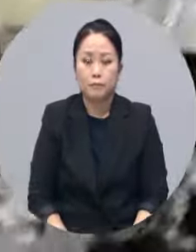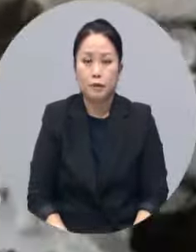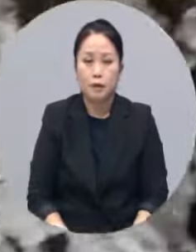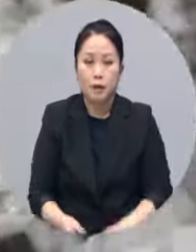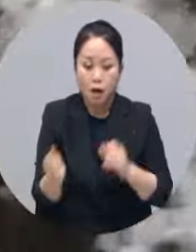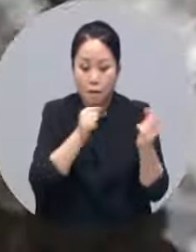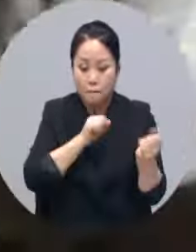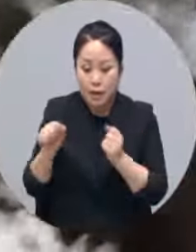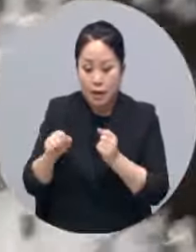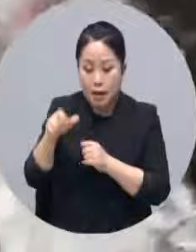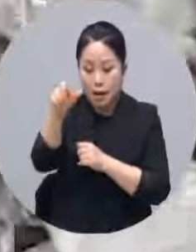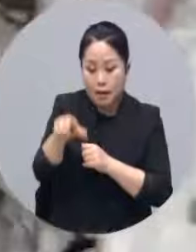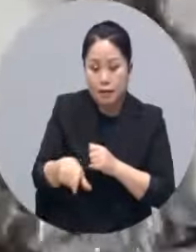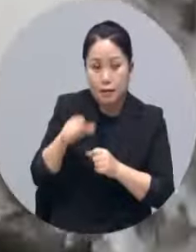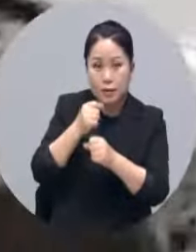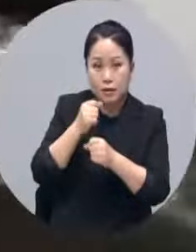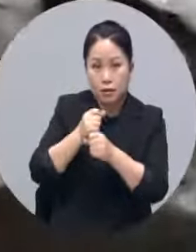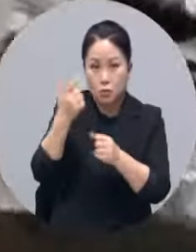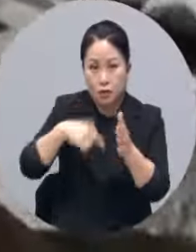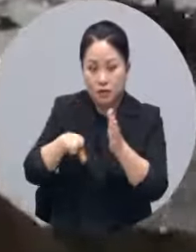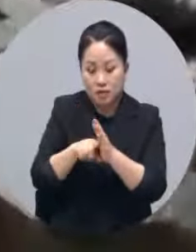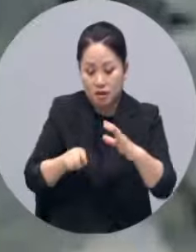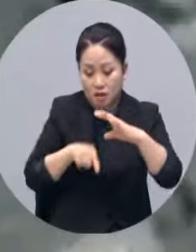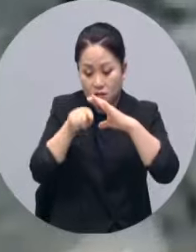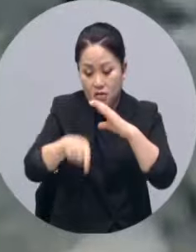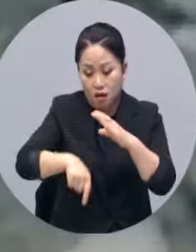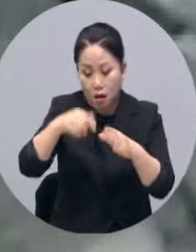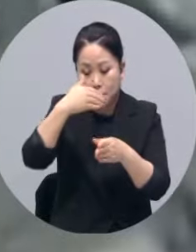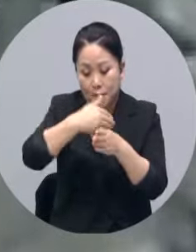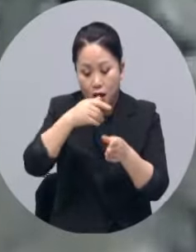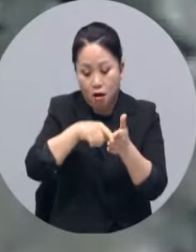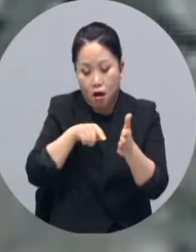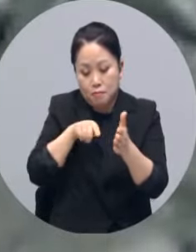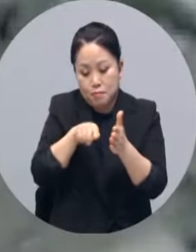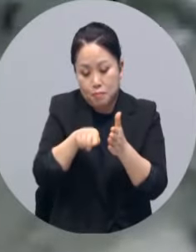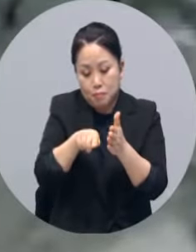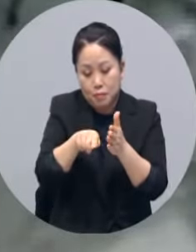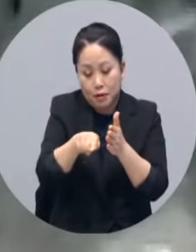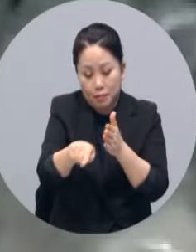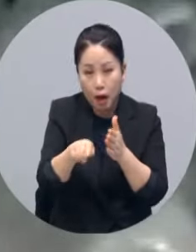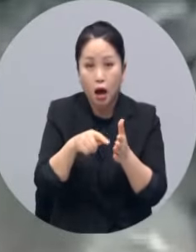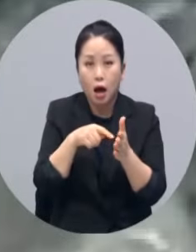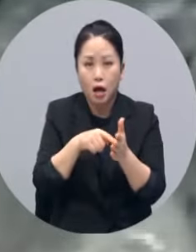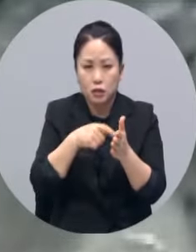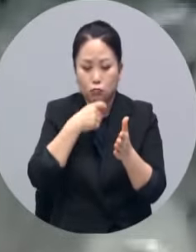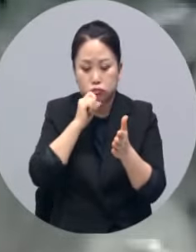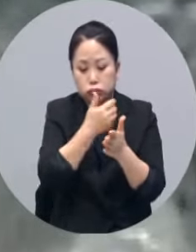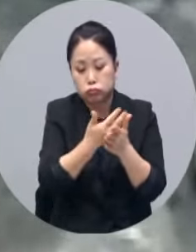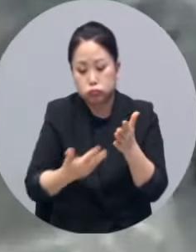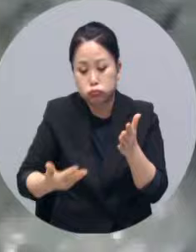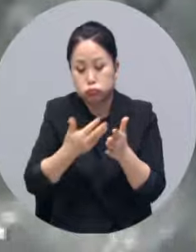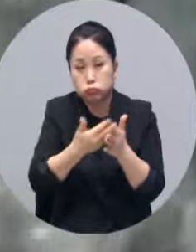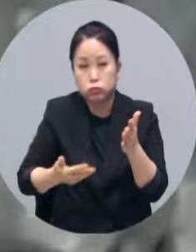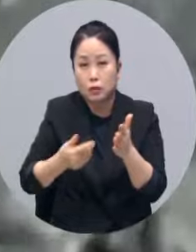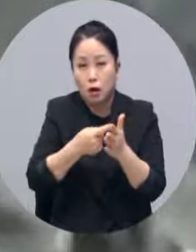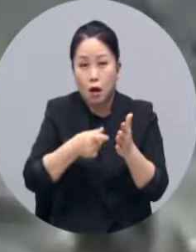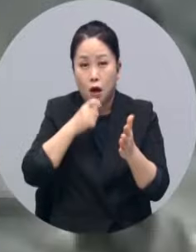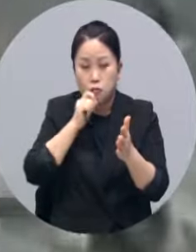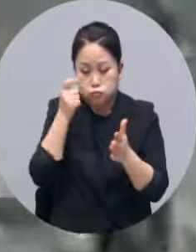피난 통로를 만들기 위해 터널 벽면을 뚫자 지하수가 새어 들어오기 시작합니다. 지하수는 점점 더 세게